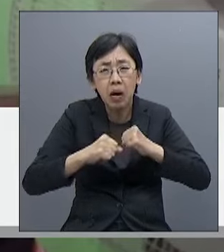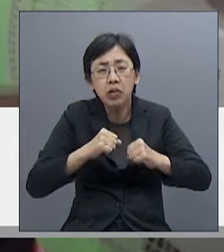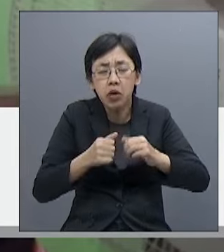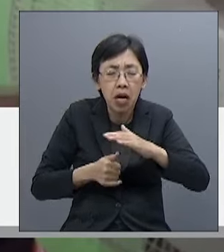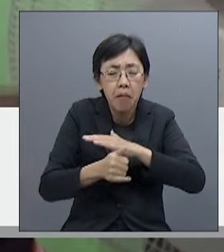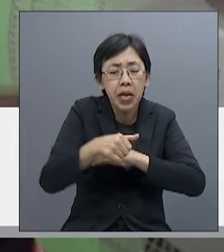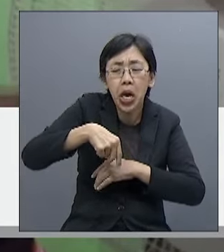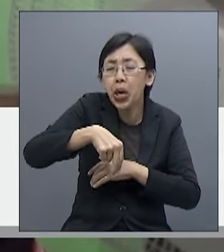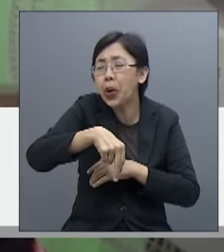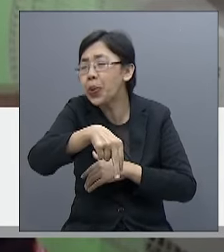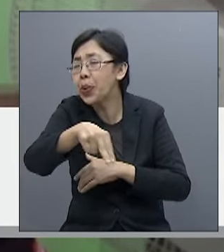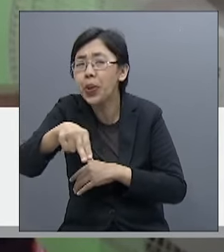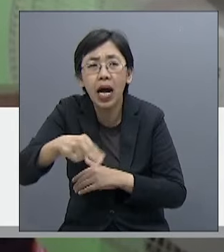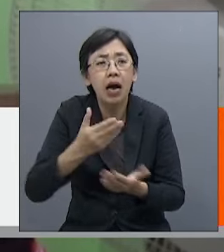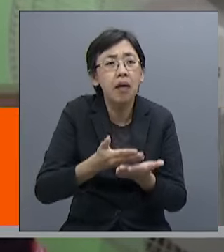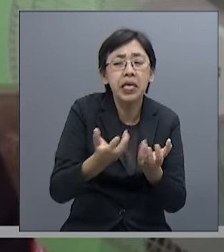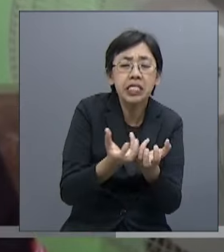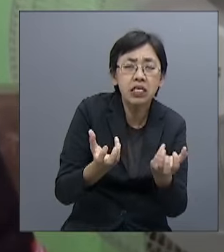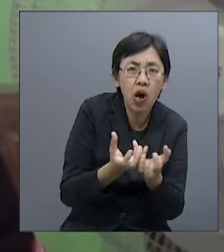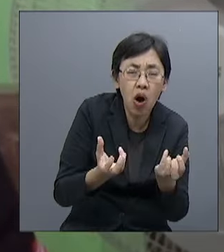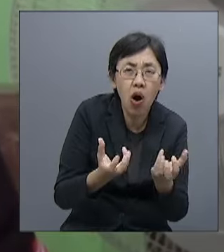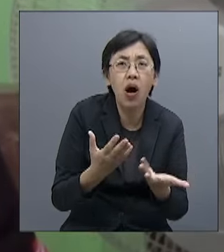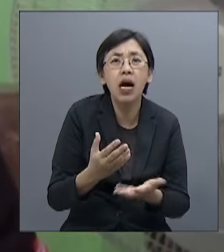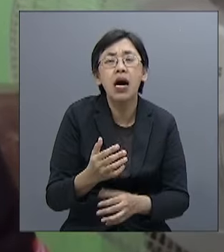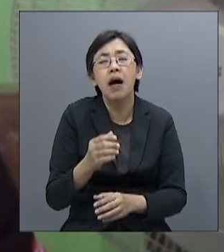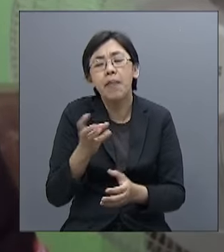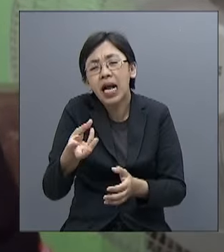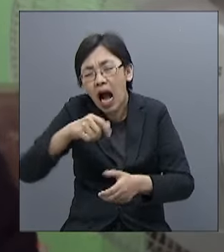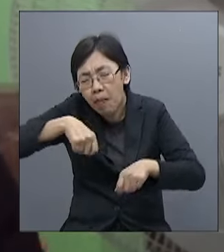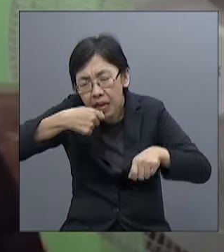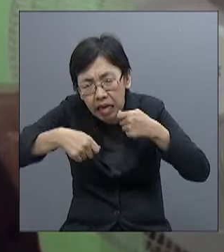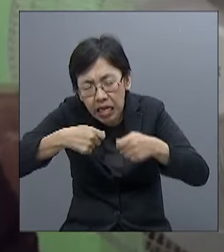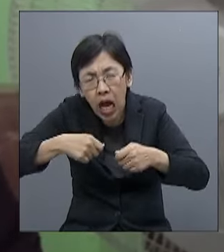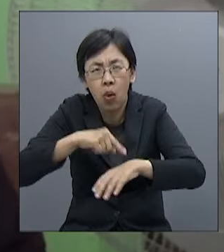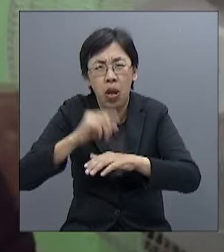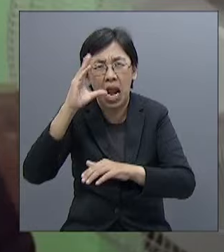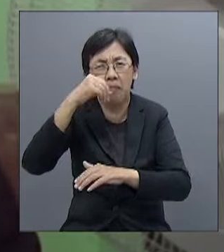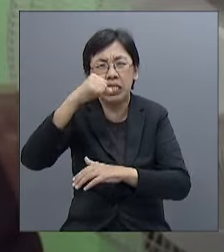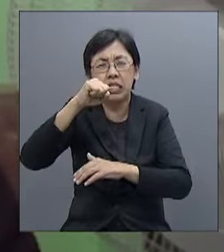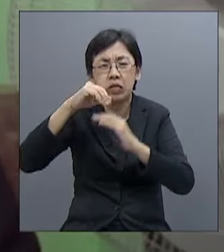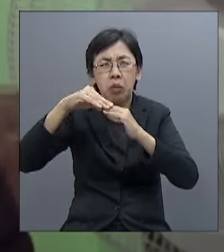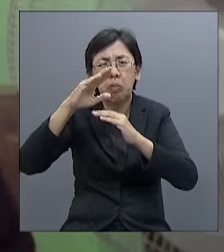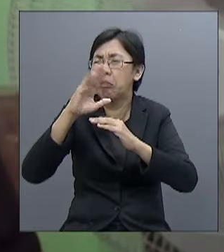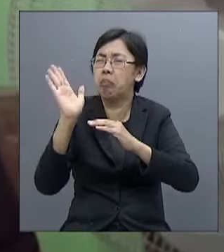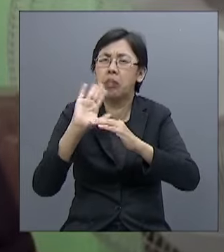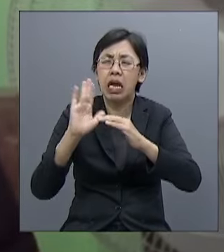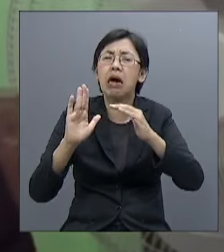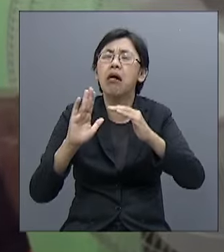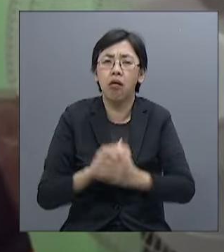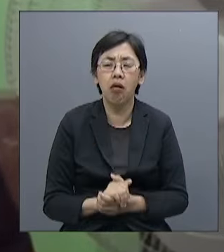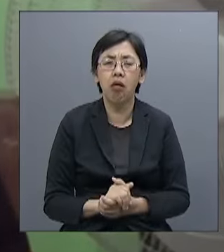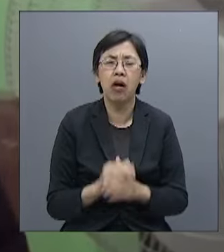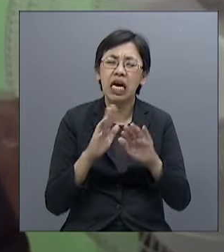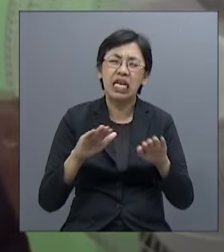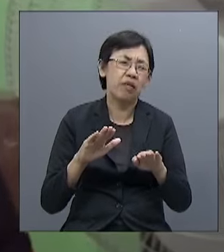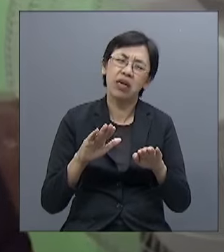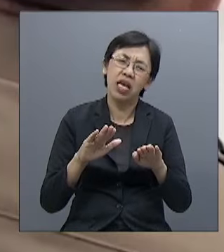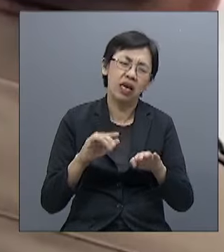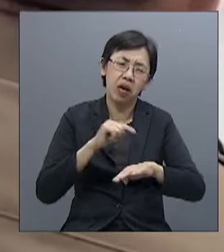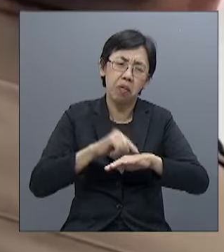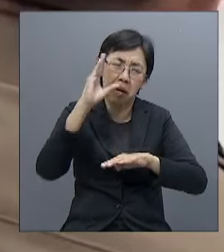ไม่ว่าจะไปช้อปปิ้งหรือไปกินข้าวเนี่ยมันก็น่าจะหมดเวลาแล้วสำหรับวัยของเด็กประมาณเย